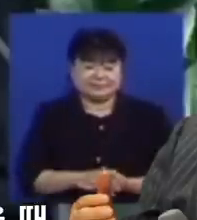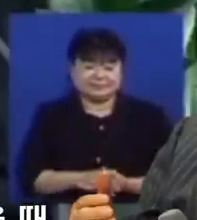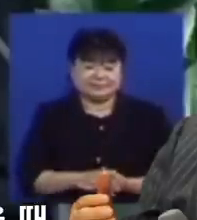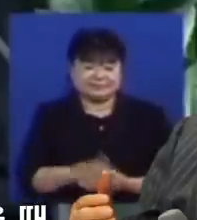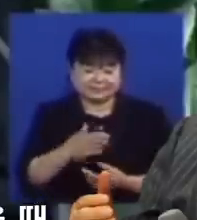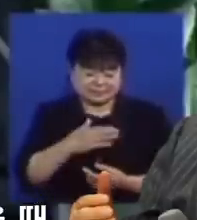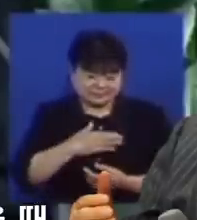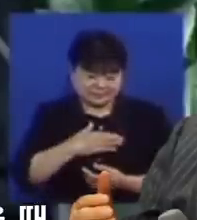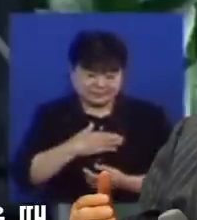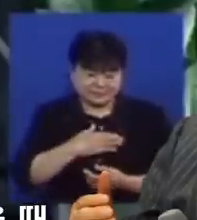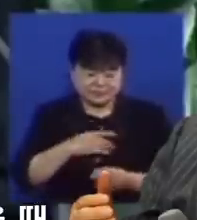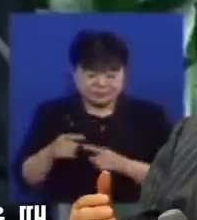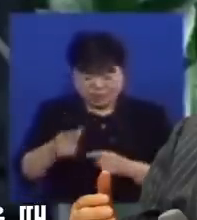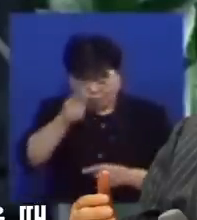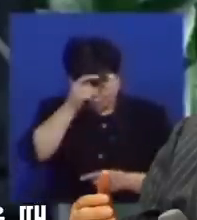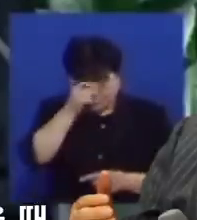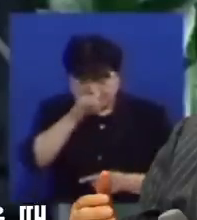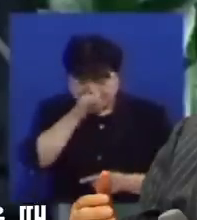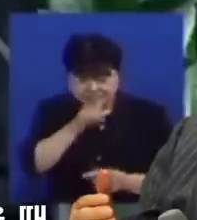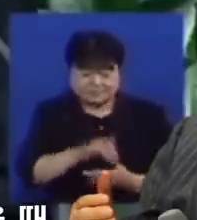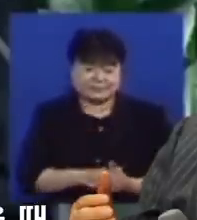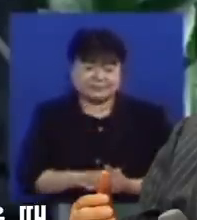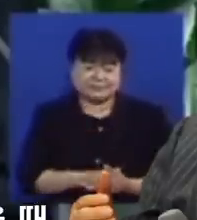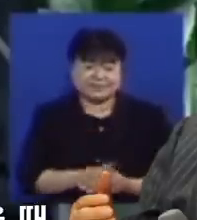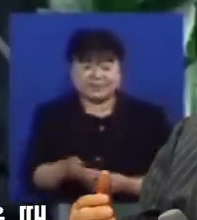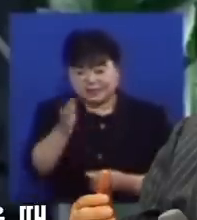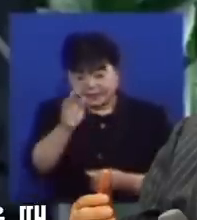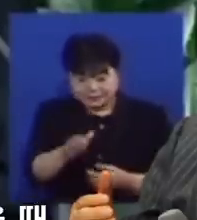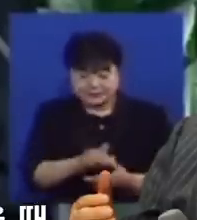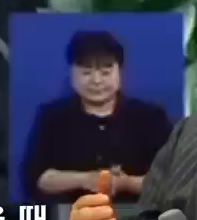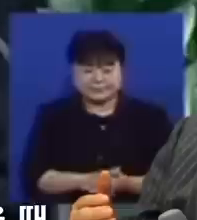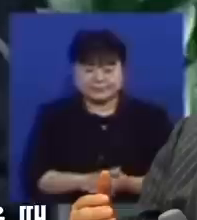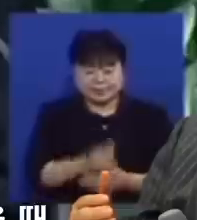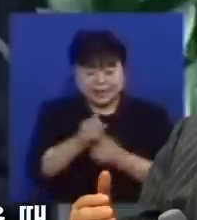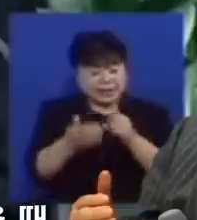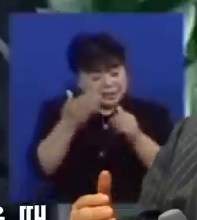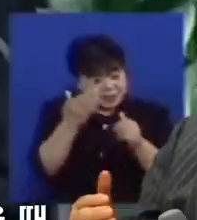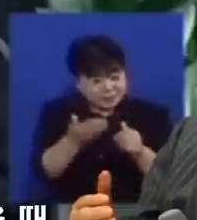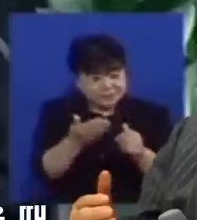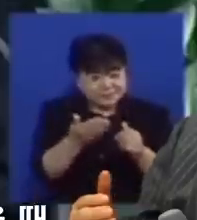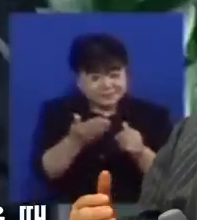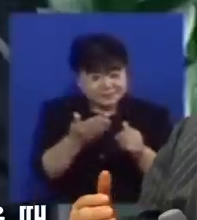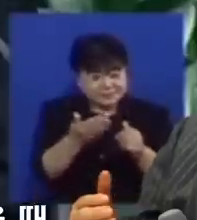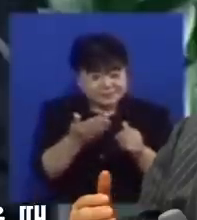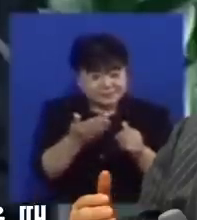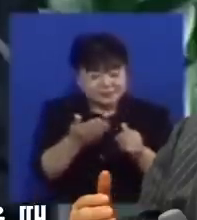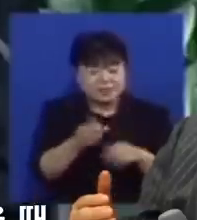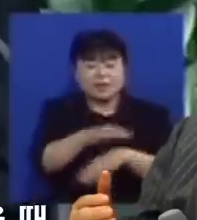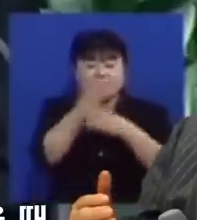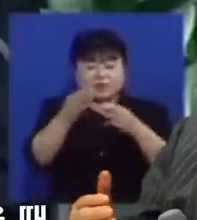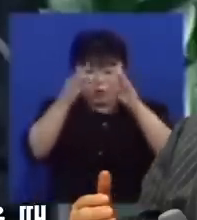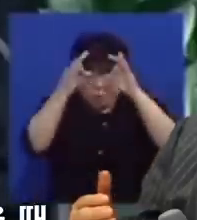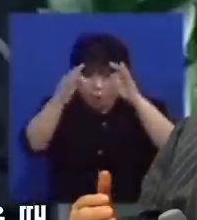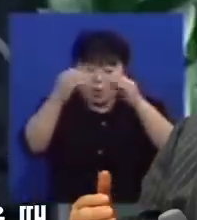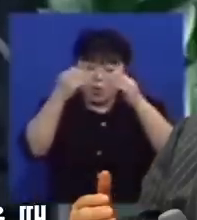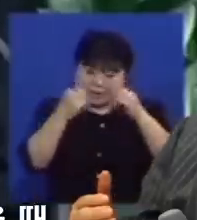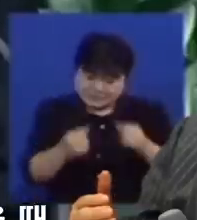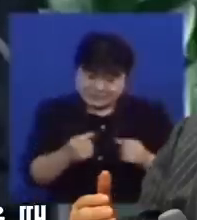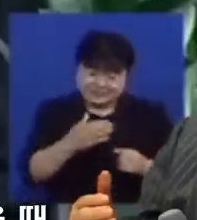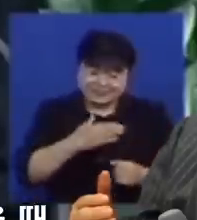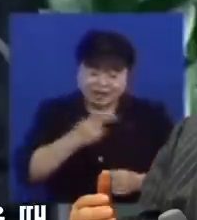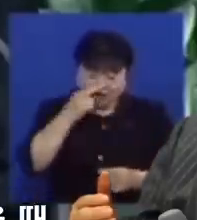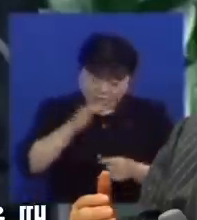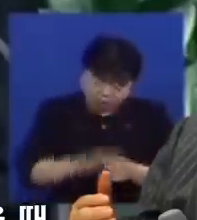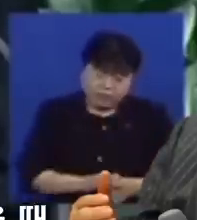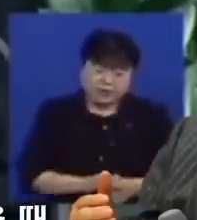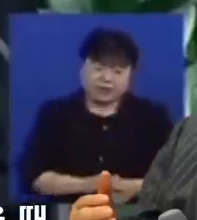내 주장만 하지요. 그러나 하나님은 그 모든 것을 보고 계시므로 내가